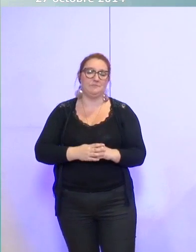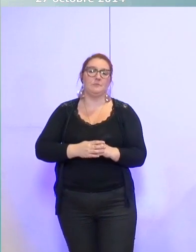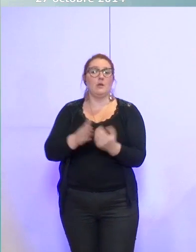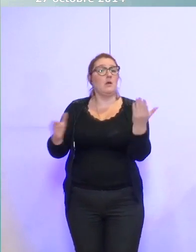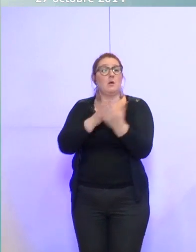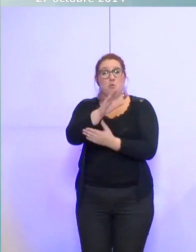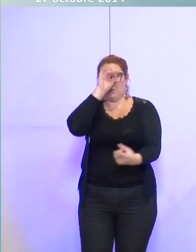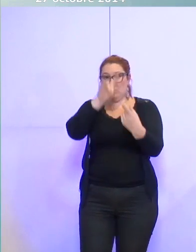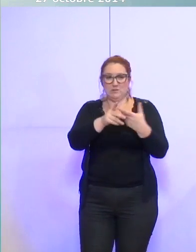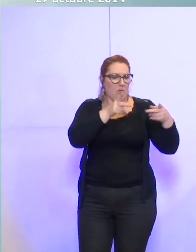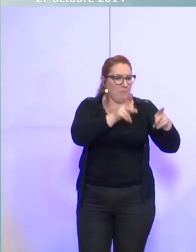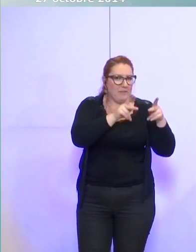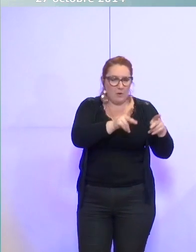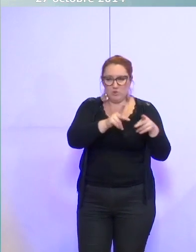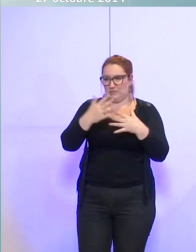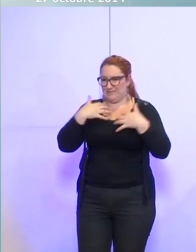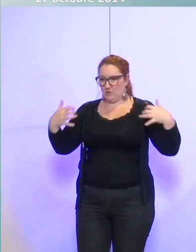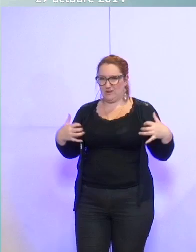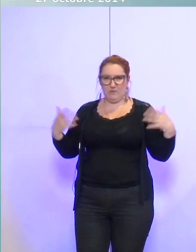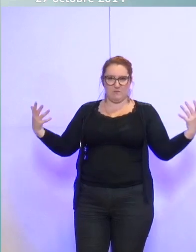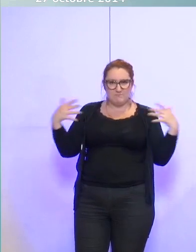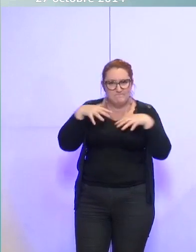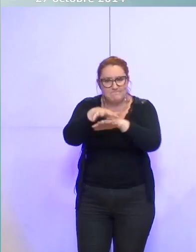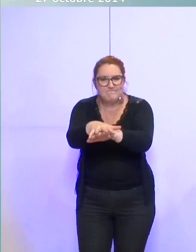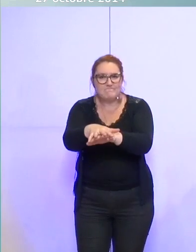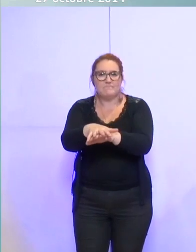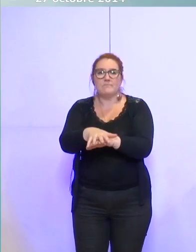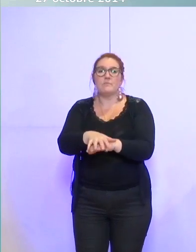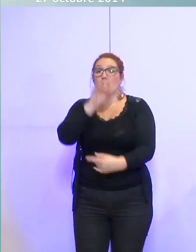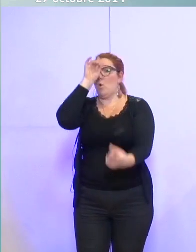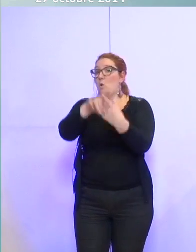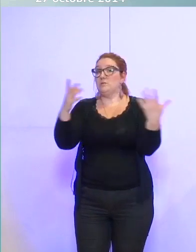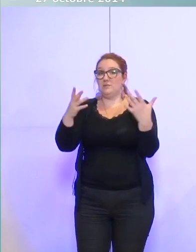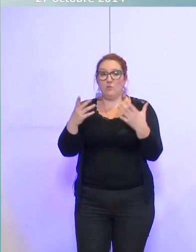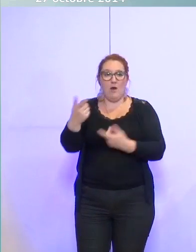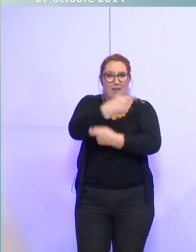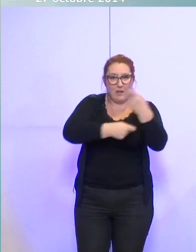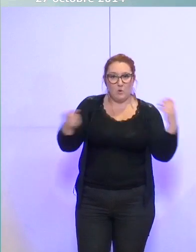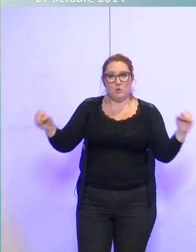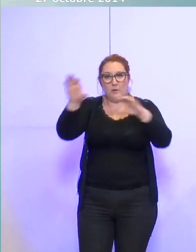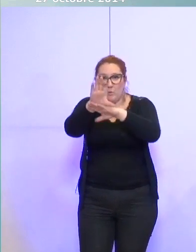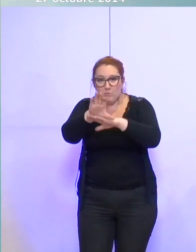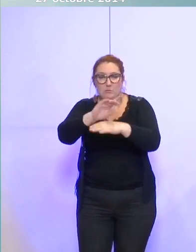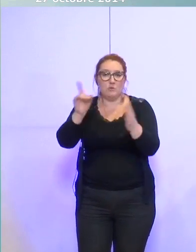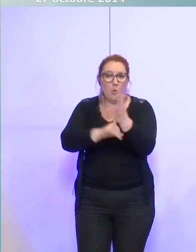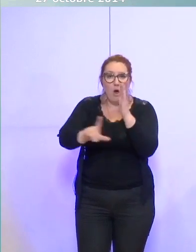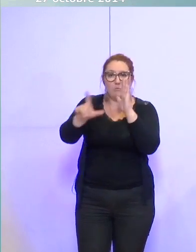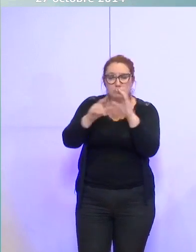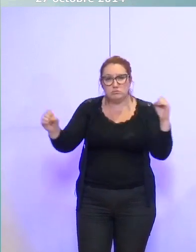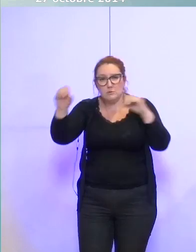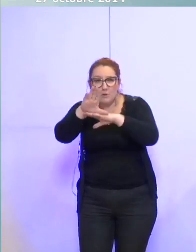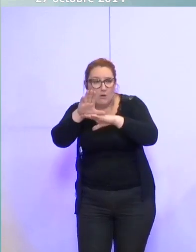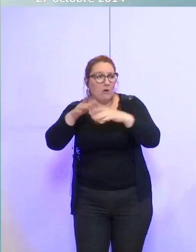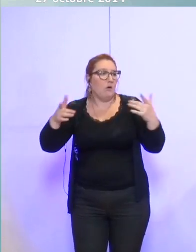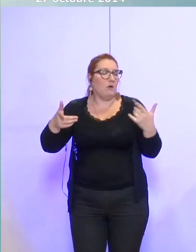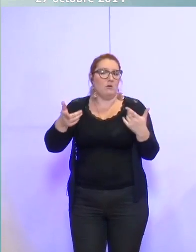des entités pédagogiques et scientifiques et qui ont des vocations à la complémentarité dans les domaines de l'économie, du droit, de la gestion, de